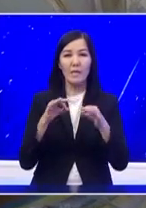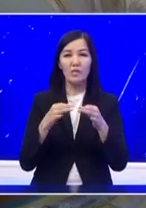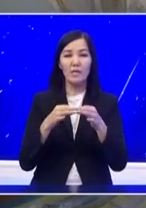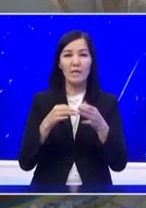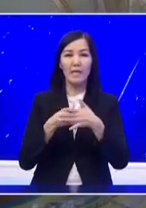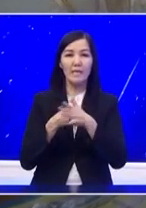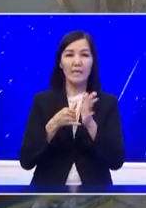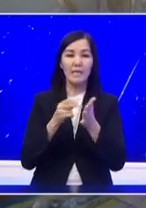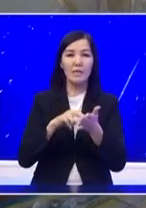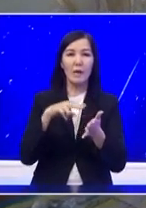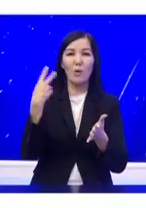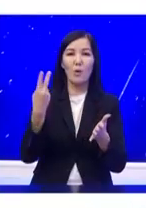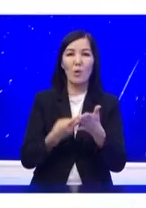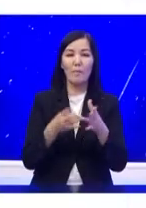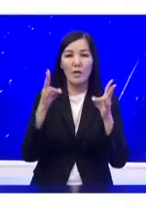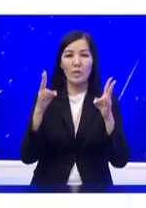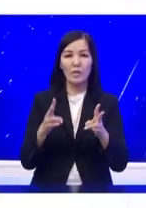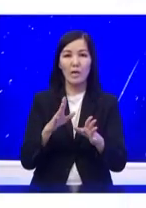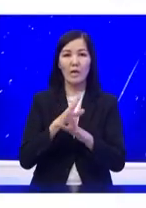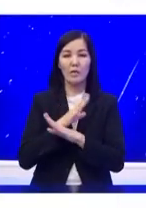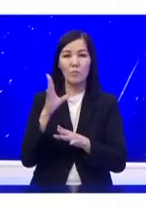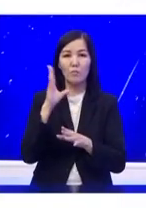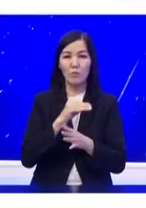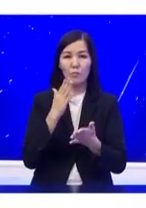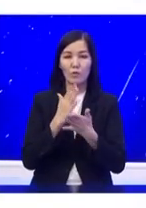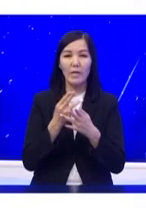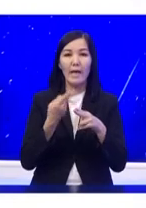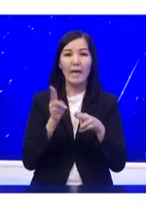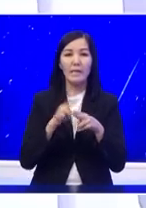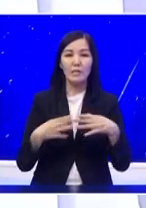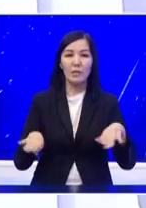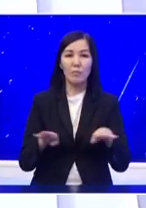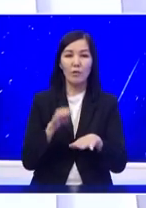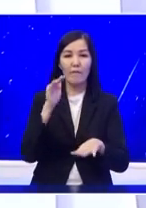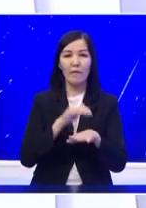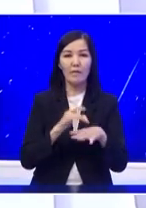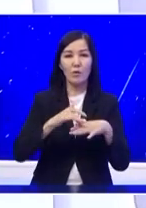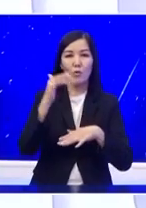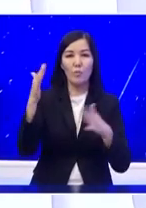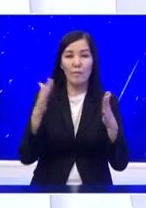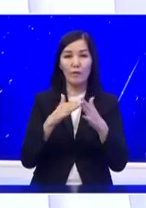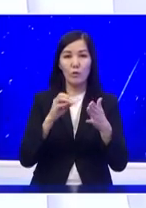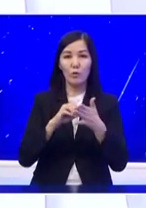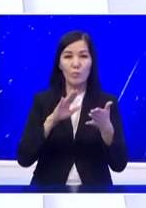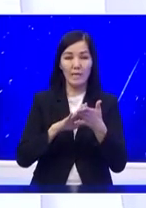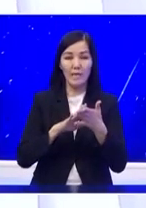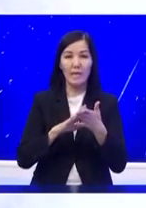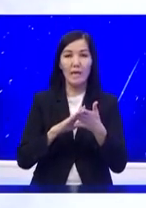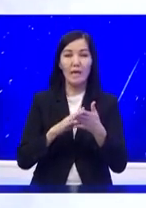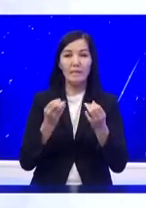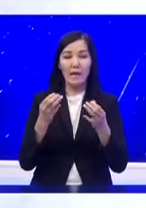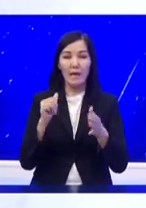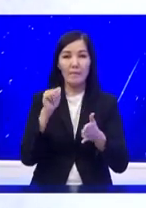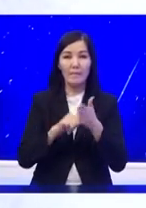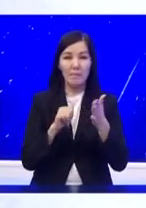балалардың құлап жарақаттануы мен өлімнің басты себептерінің бірі. Әсіресе мұндай фактілер көп қабатты үйлерде көп тіркеледі. Тағы